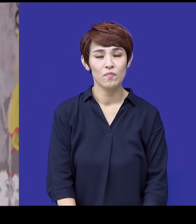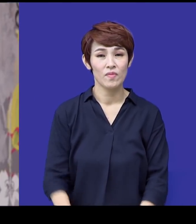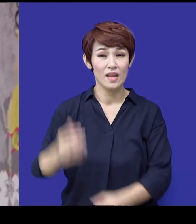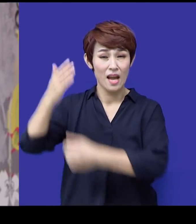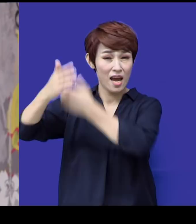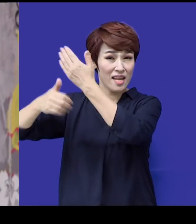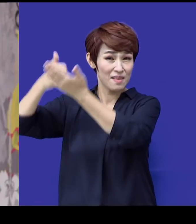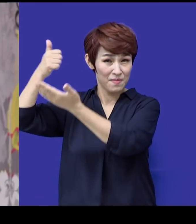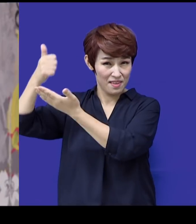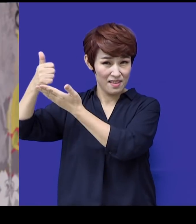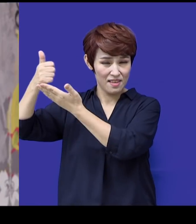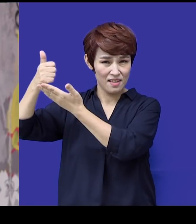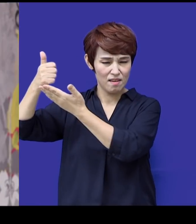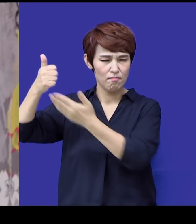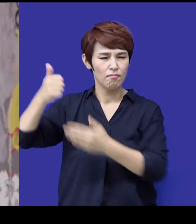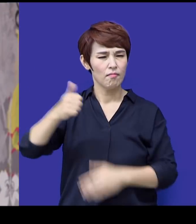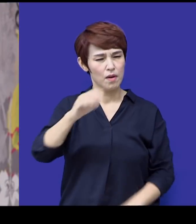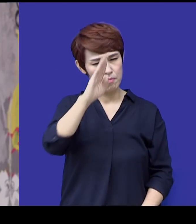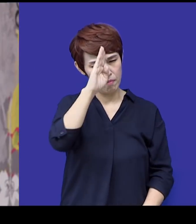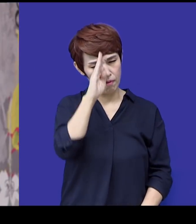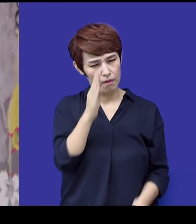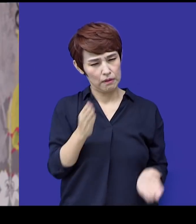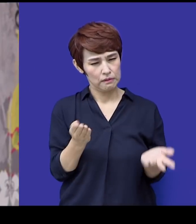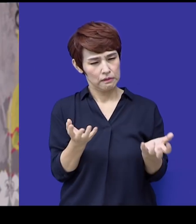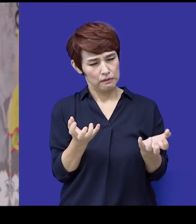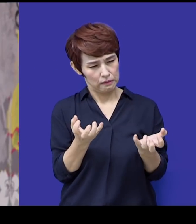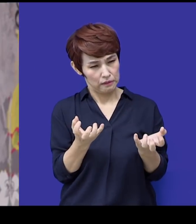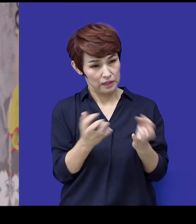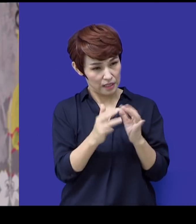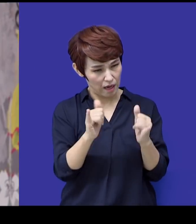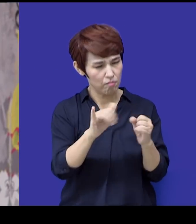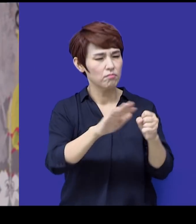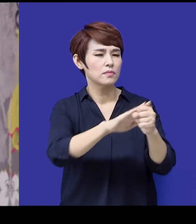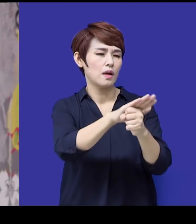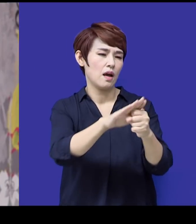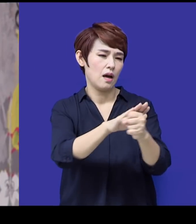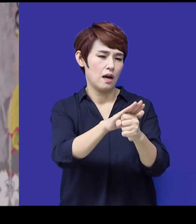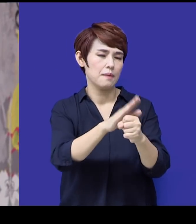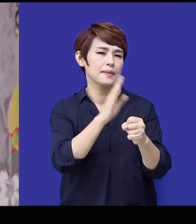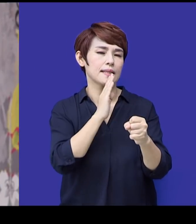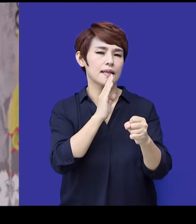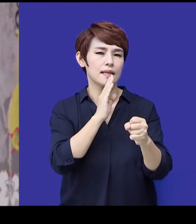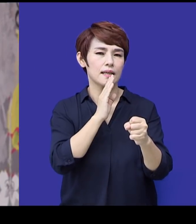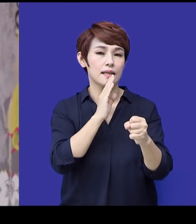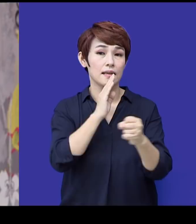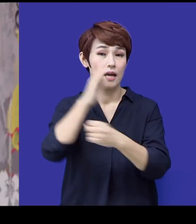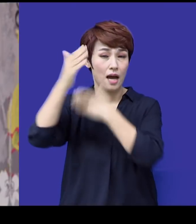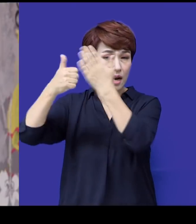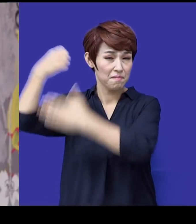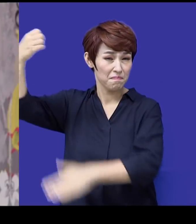하나님이 나 환자들을 이렇게 사랑하는구나. 그런 마음이 들고 네가